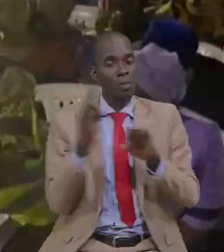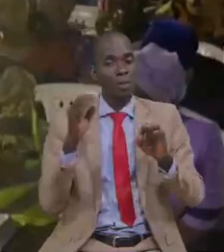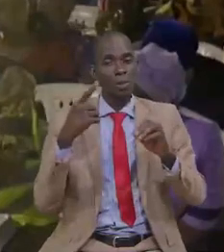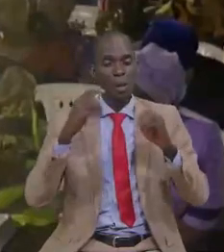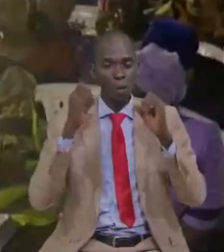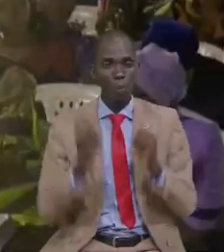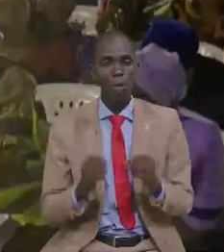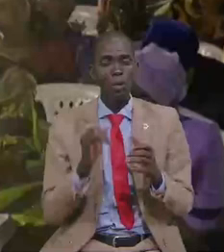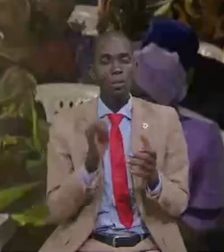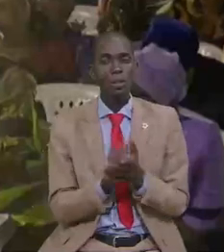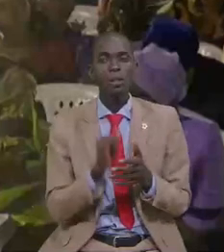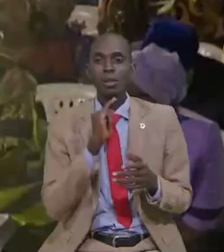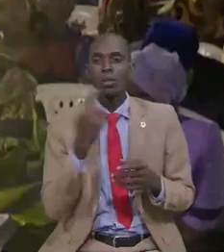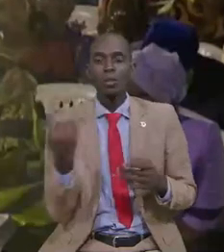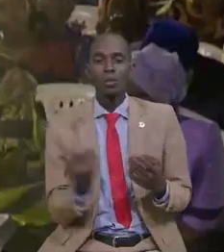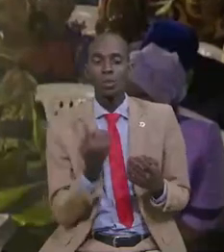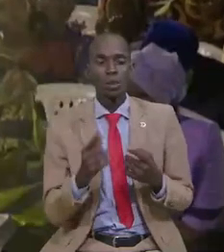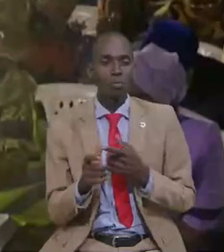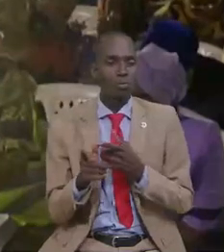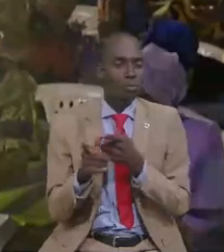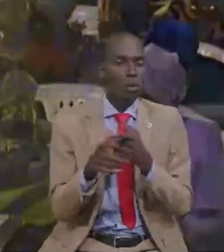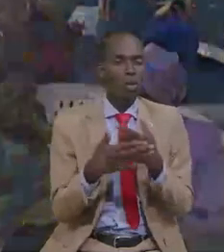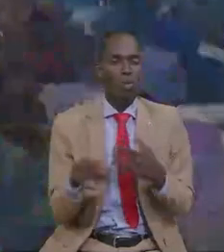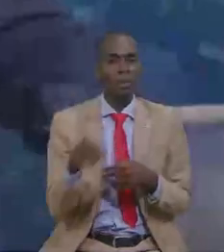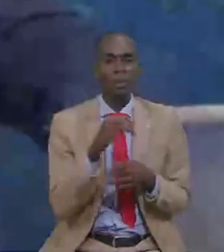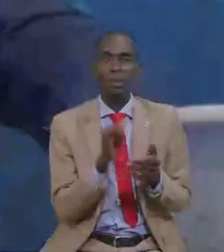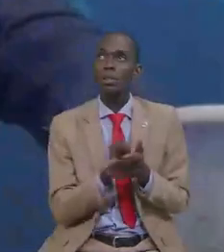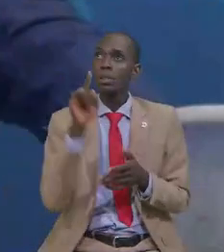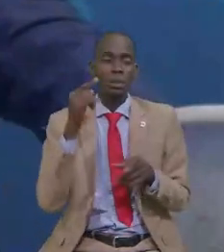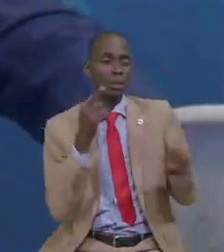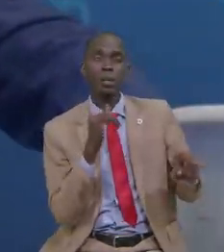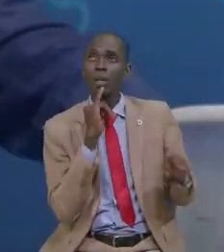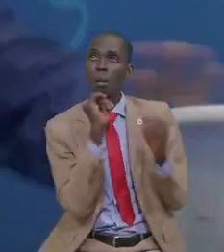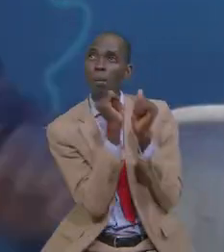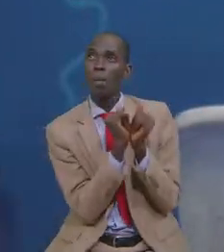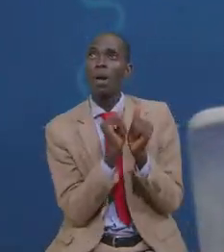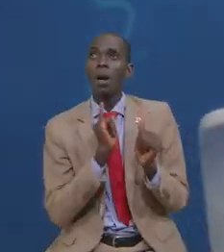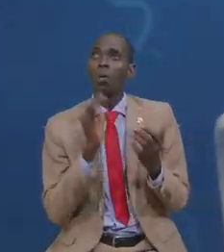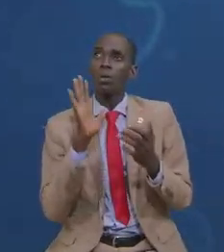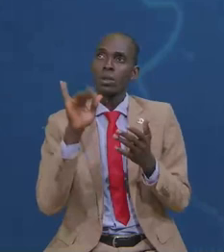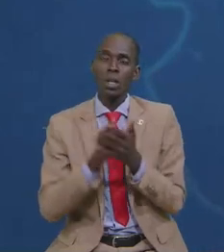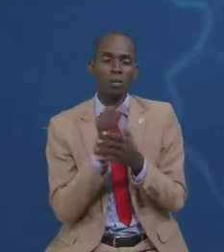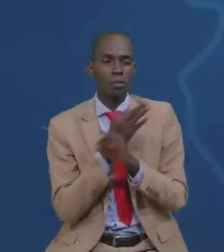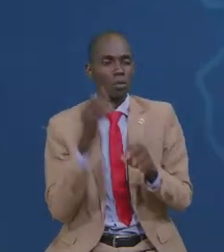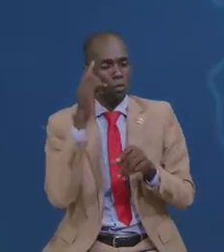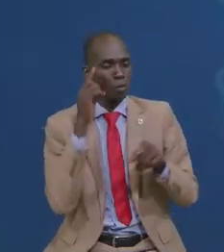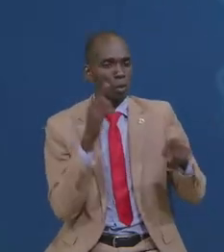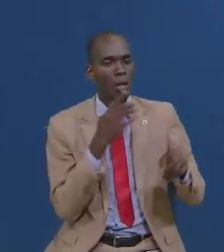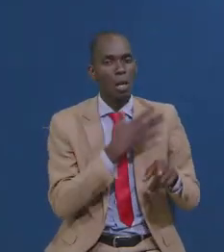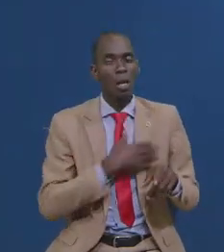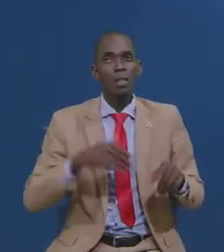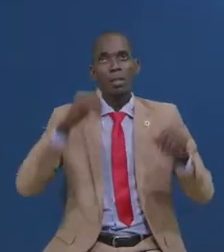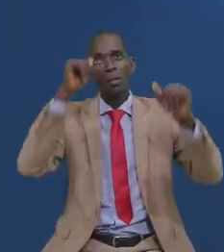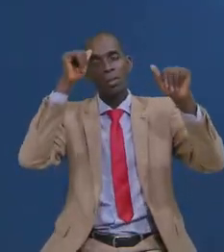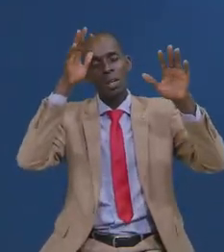puissance qui les poursuivait, Père, regardez l'autre là, est liée. Il veut la délivrance totale.